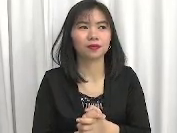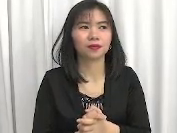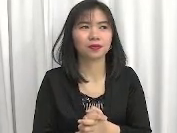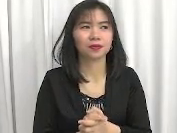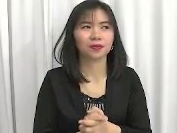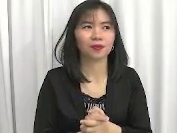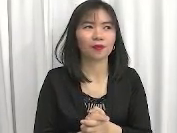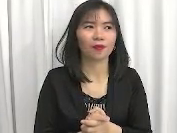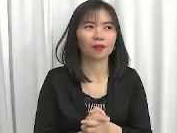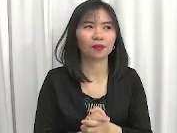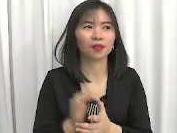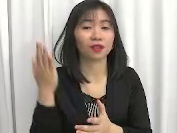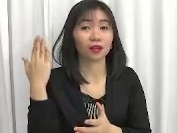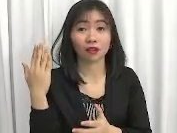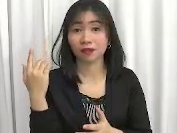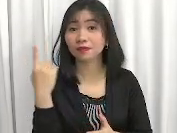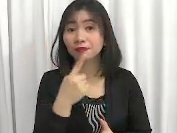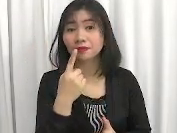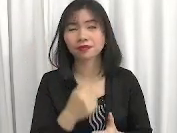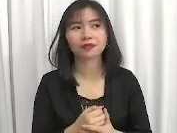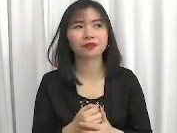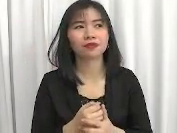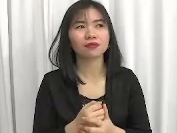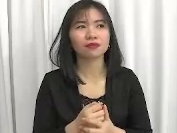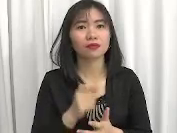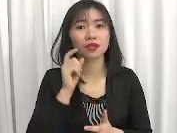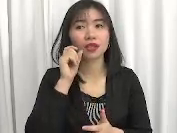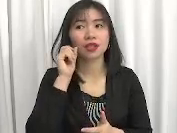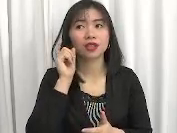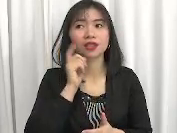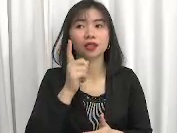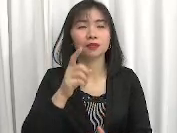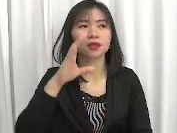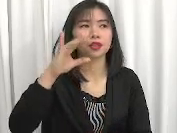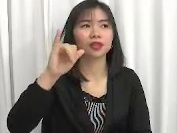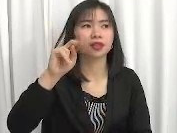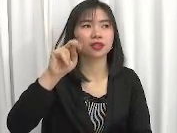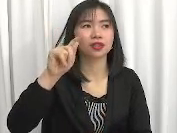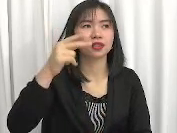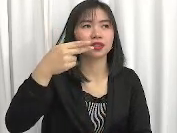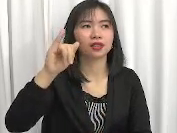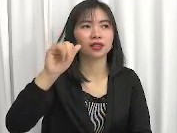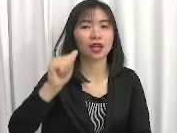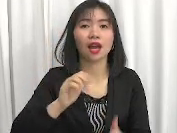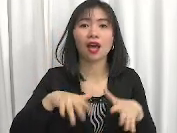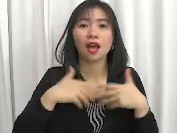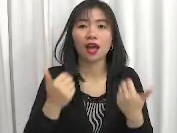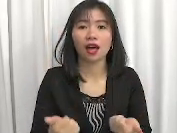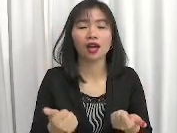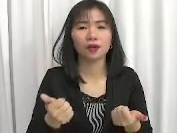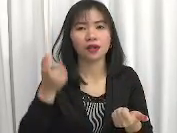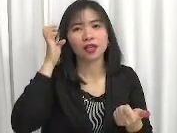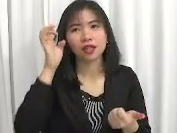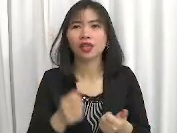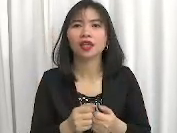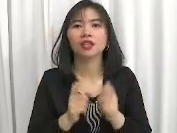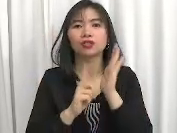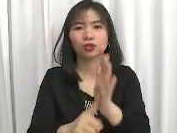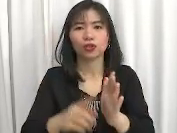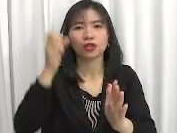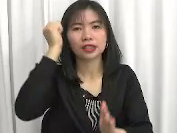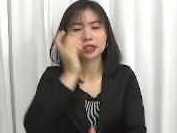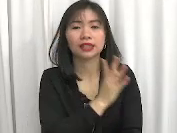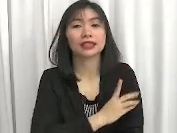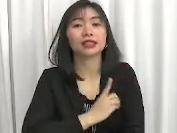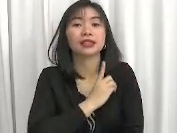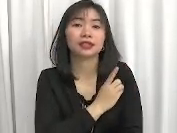kanina, nagsabi na si Ma'am Cynthia kung ano ang paano kanya ididir ngayong taong ito. Ano?